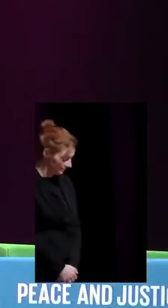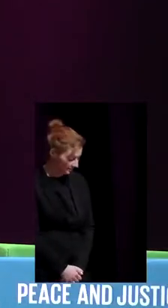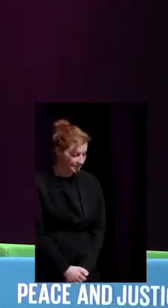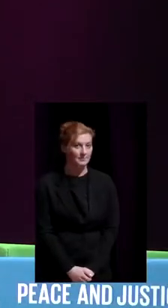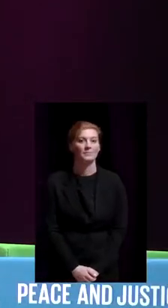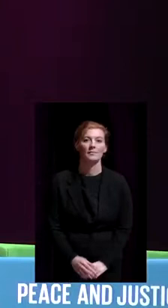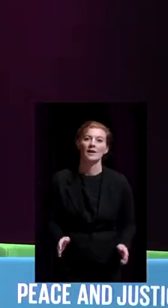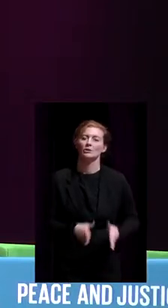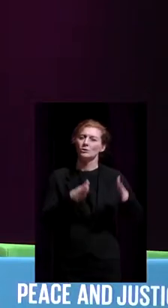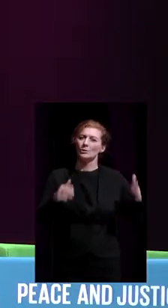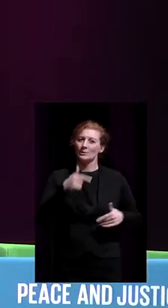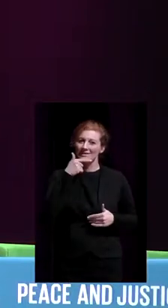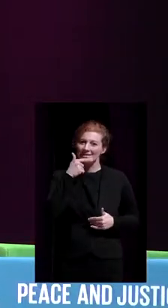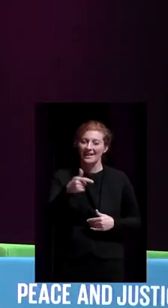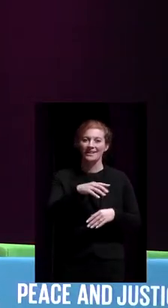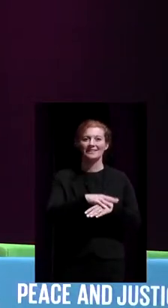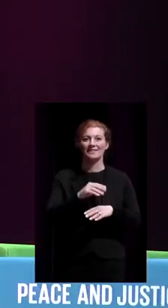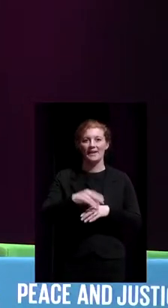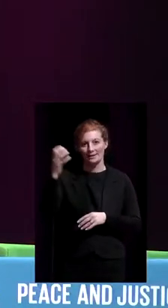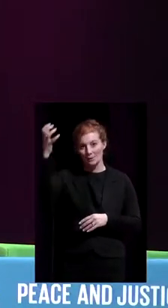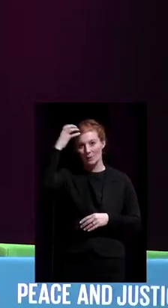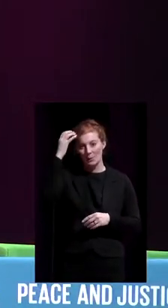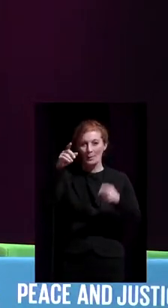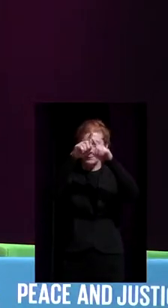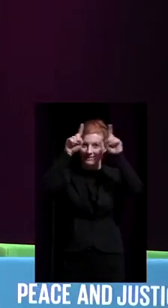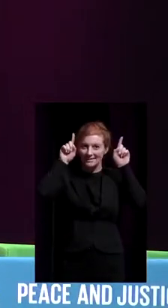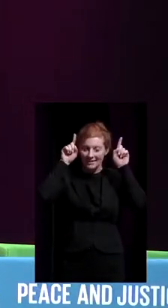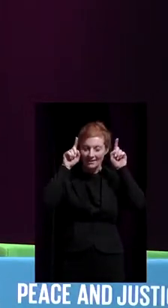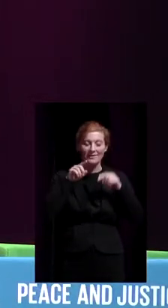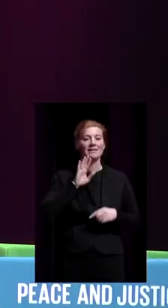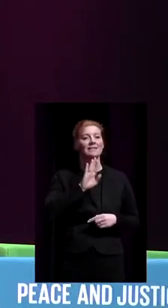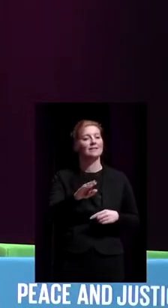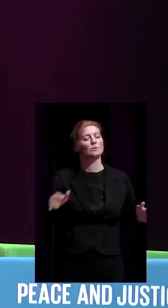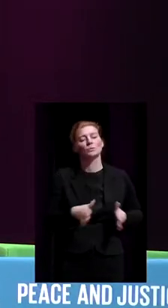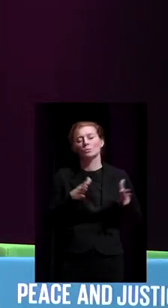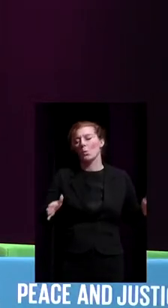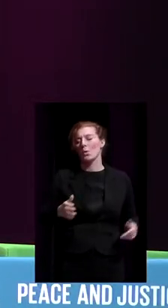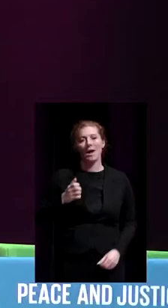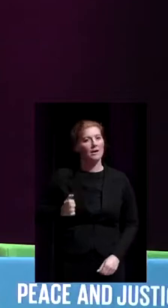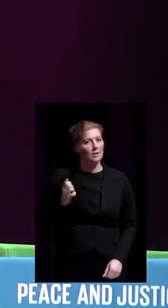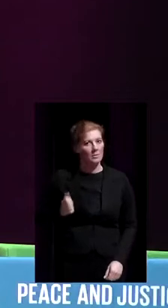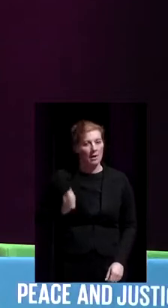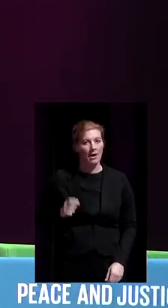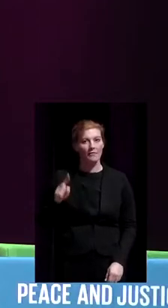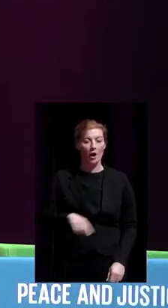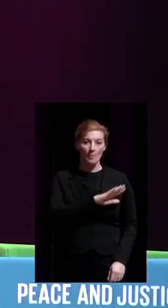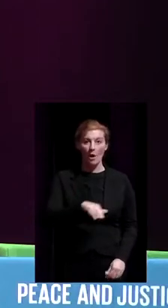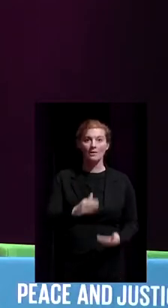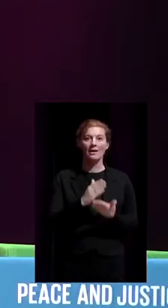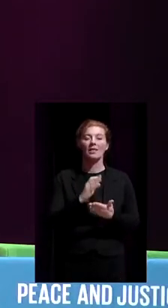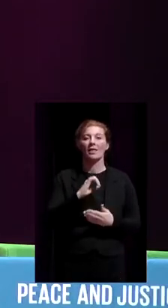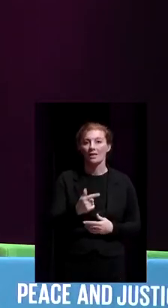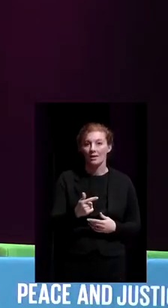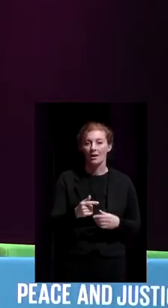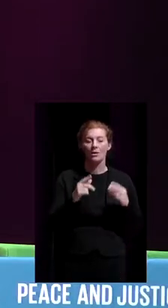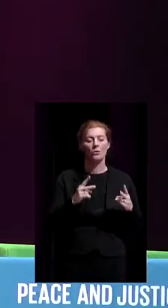tack, Sveriges kronprinsessa, för ditt stora engagemang för barns rättigheter och